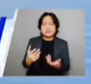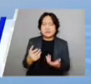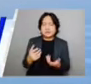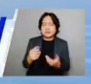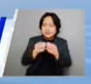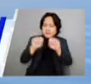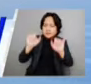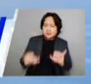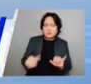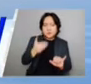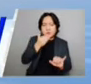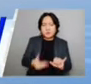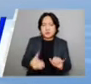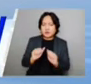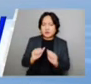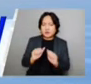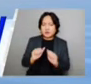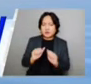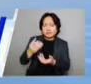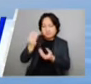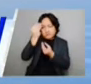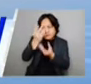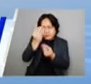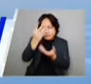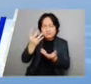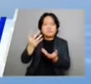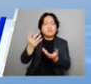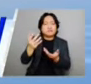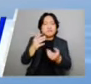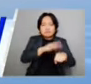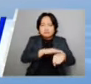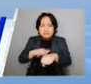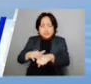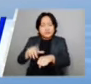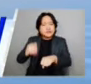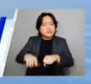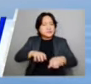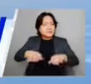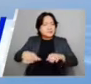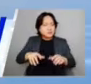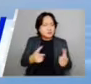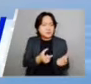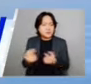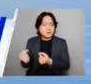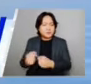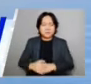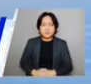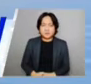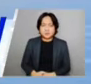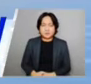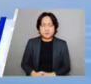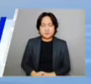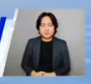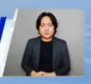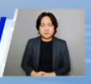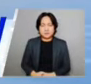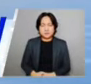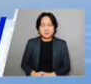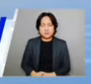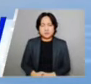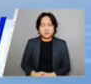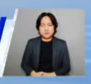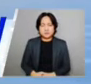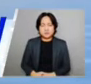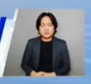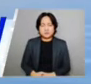paghahatid ng abiso at impormasyong magiging basehan ng aksyon ng apektadong populasyon. Pinababantayan din lahat ng daluyan ng